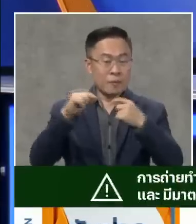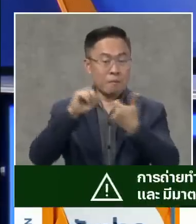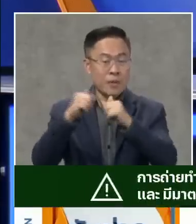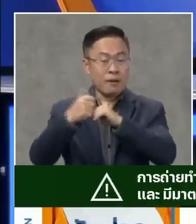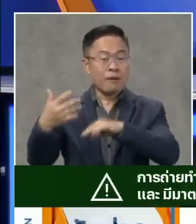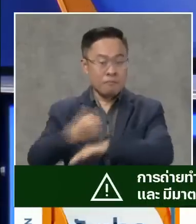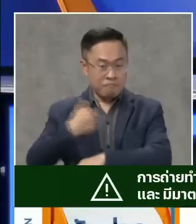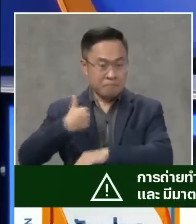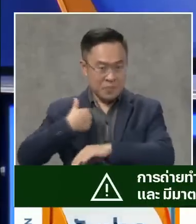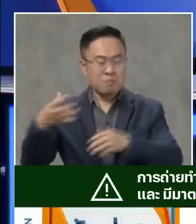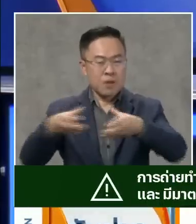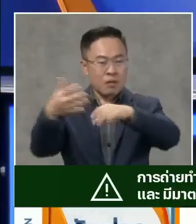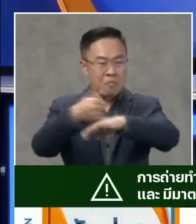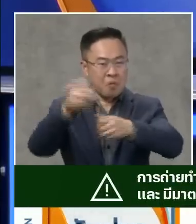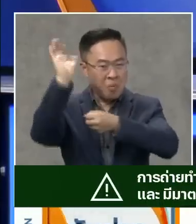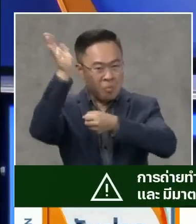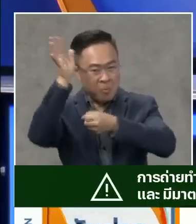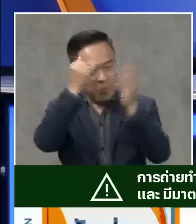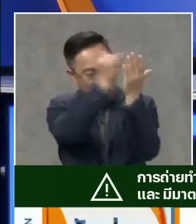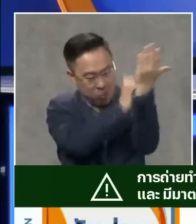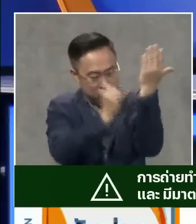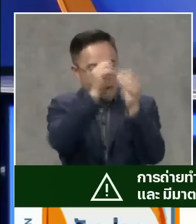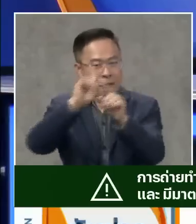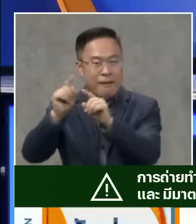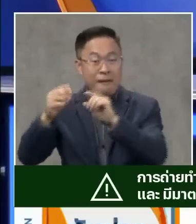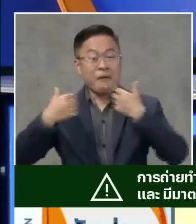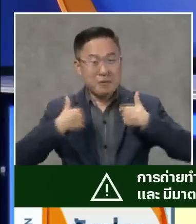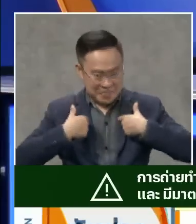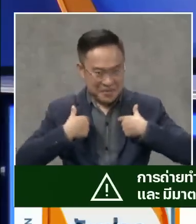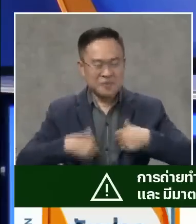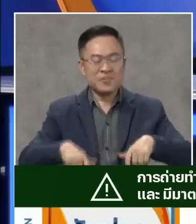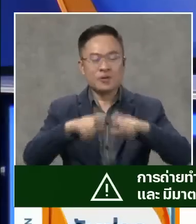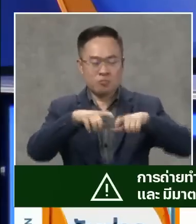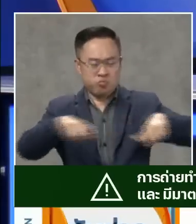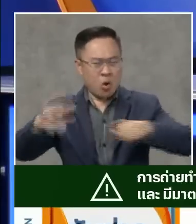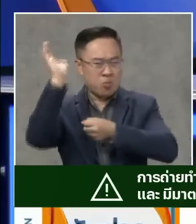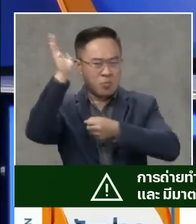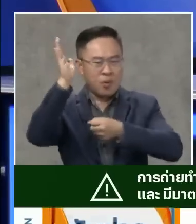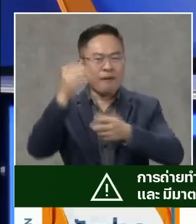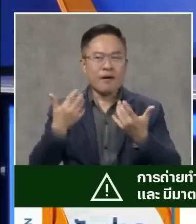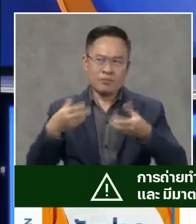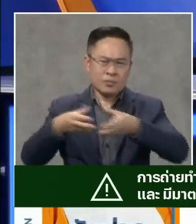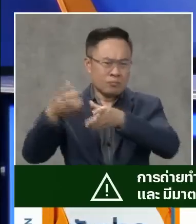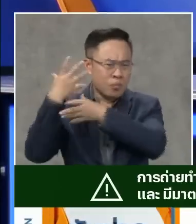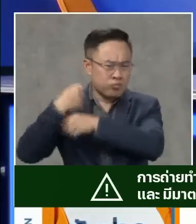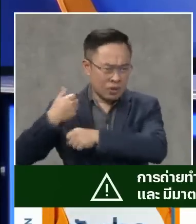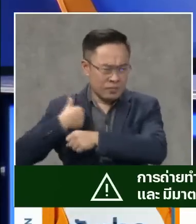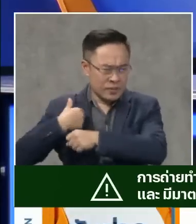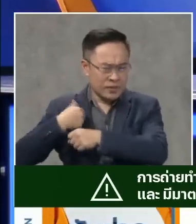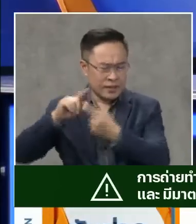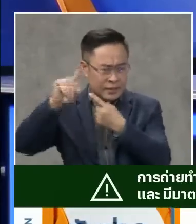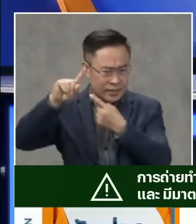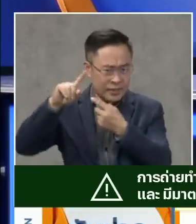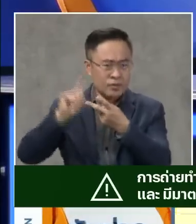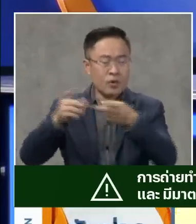แต่ละพรรคการเมืองด้วยนะคะโดยเฉพาะการลงพื้นที่เวทีปราศัยใหญ่ค่ะจะมีทั้งฝั่งของประชาธิปัตย์นะคะรวมไปถึงฝั่